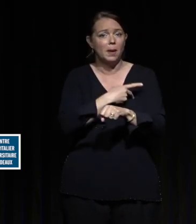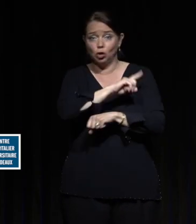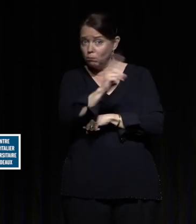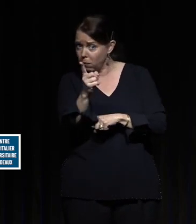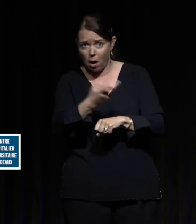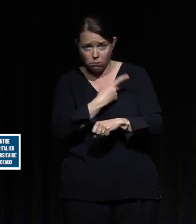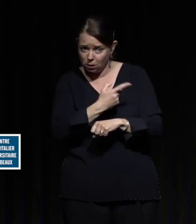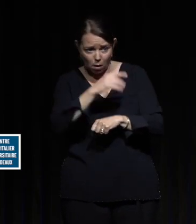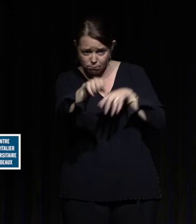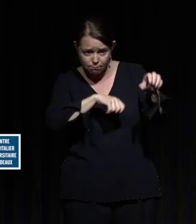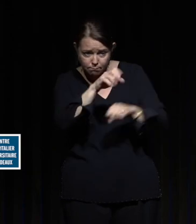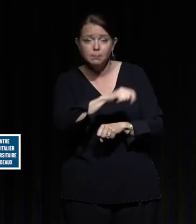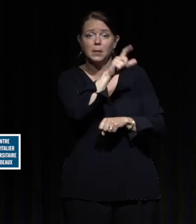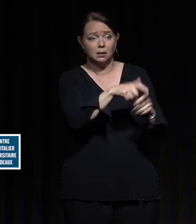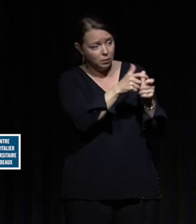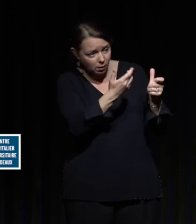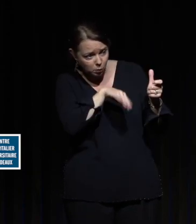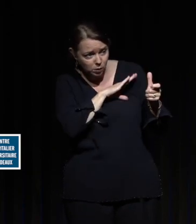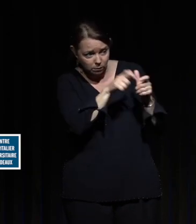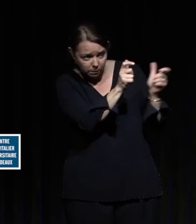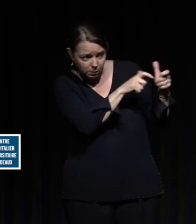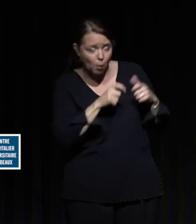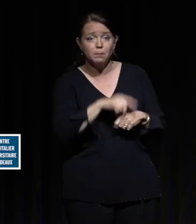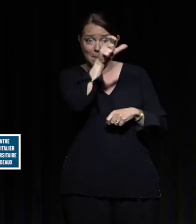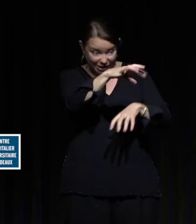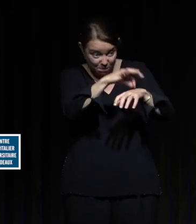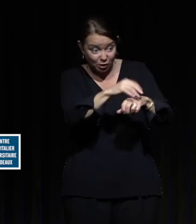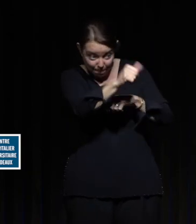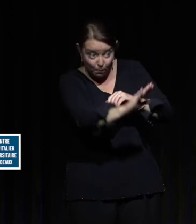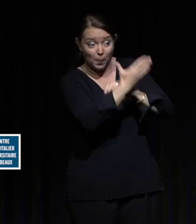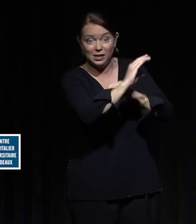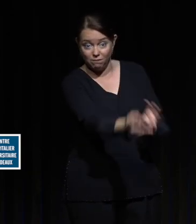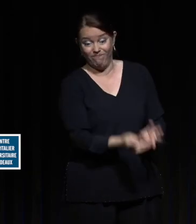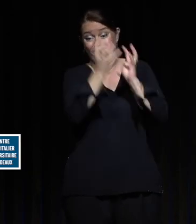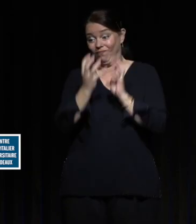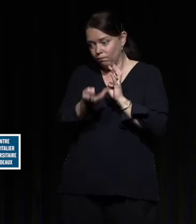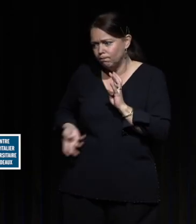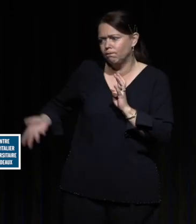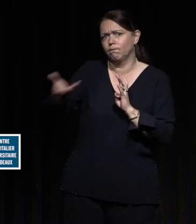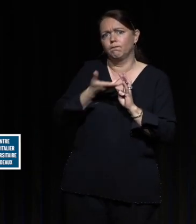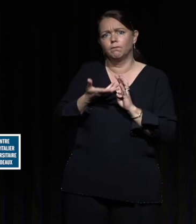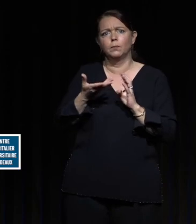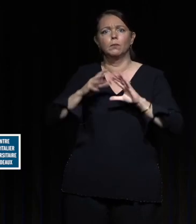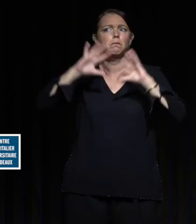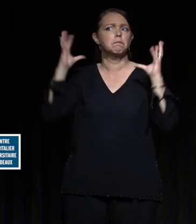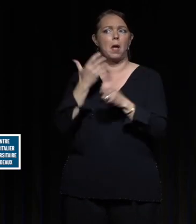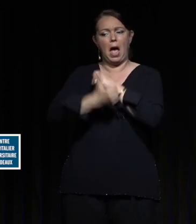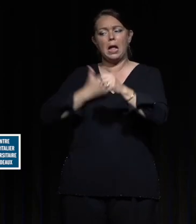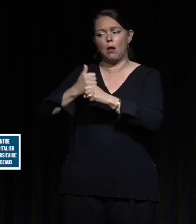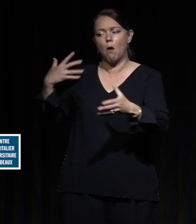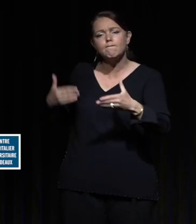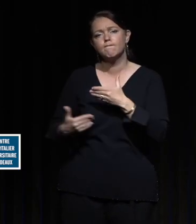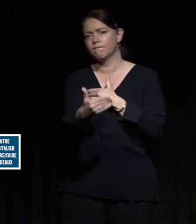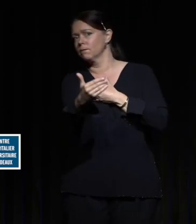des responsables d'établissement, avec des représentants de patientes, pour proposer dans les mois à venir, on s'est donné à l'année pour arriver